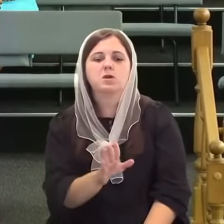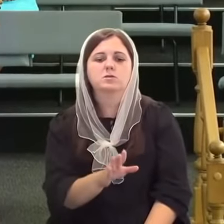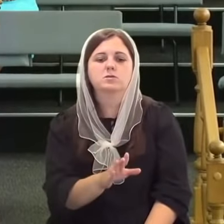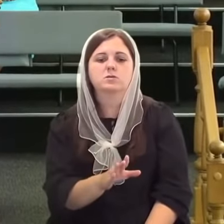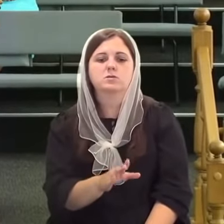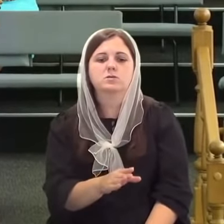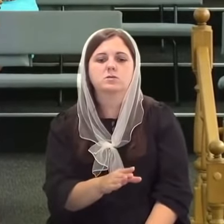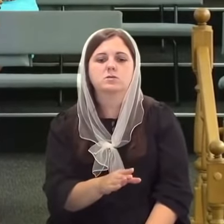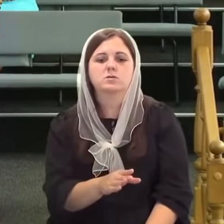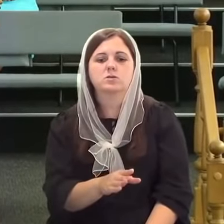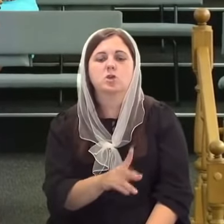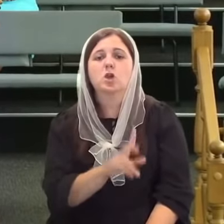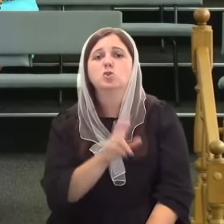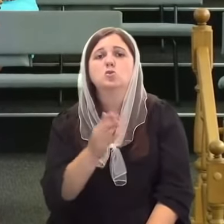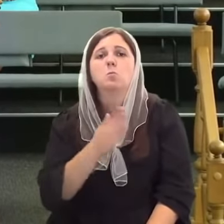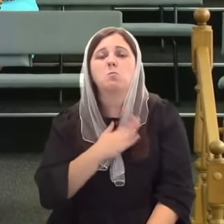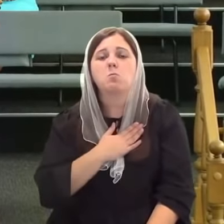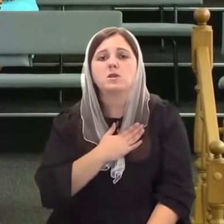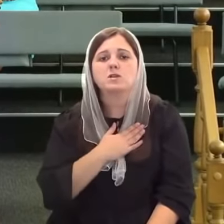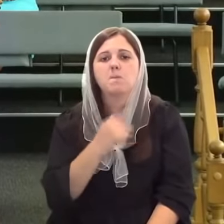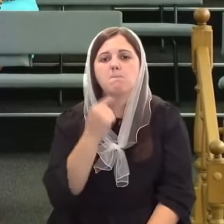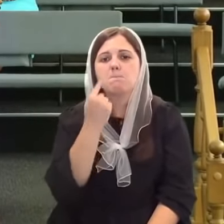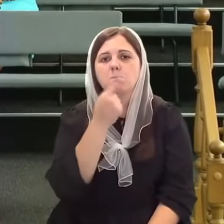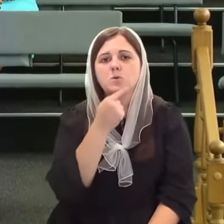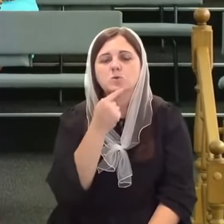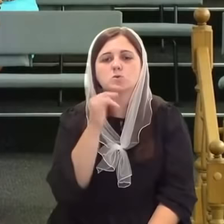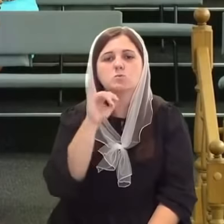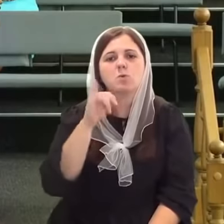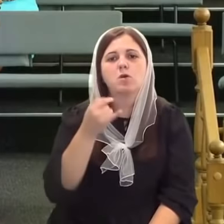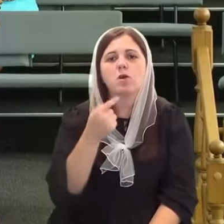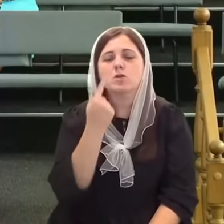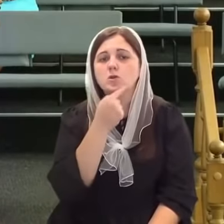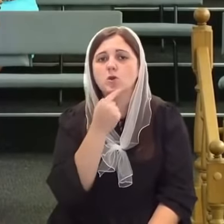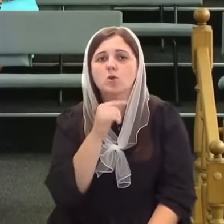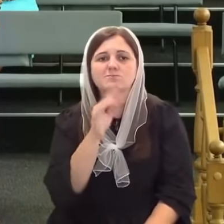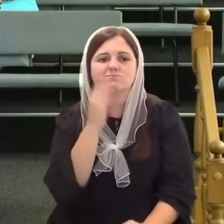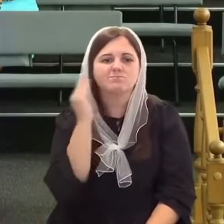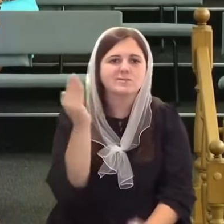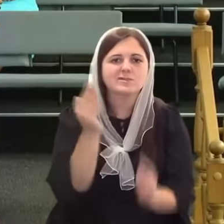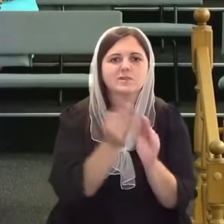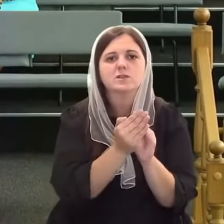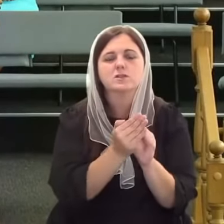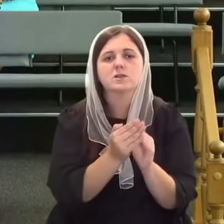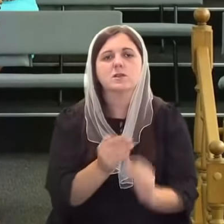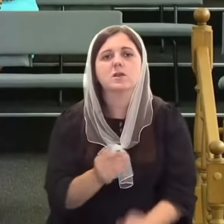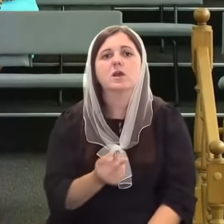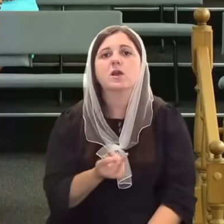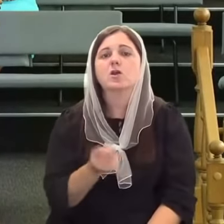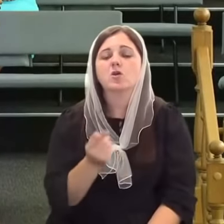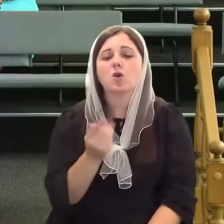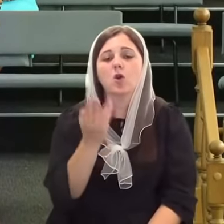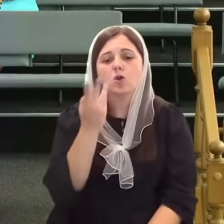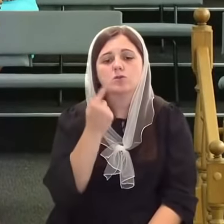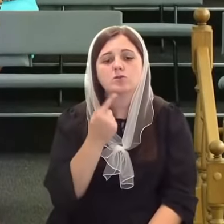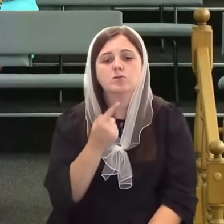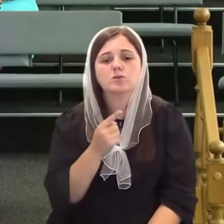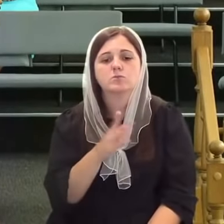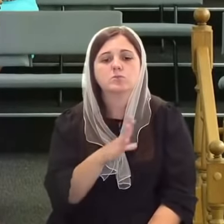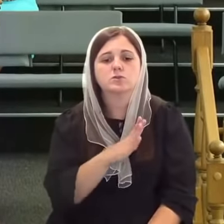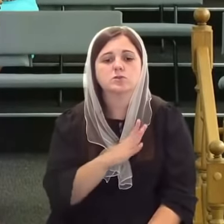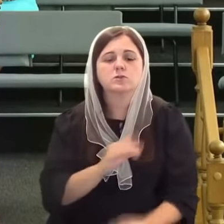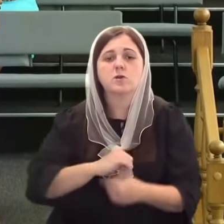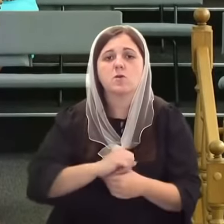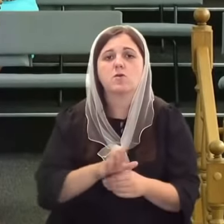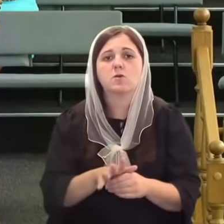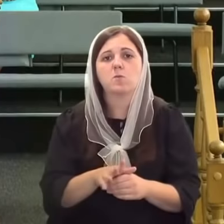самом деле я это все делал, чтобы закрыть свой нос и свой рот. Когда недавно начался коронавирус и